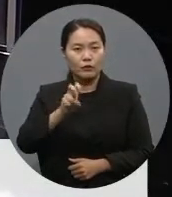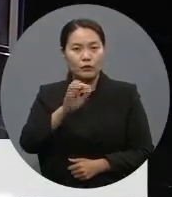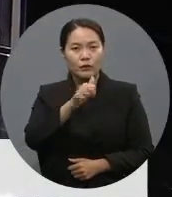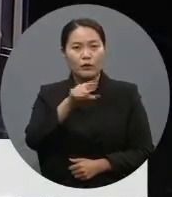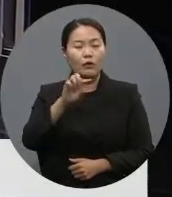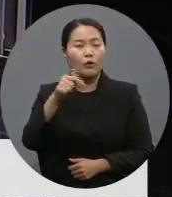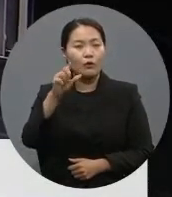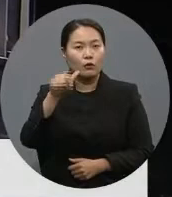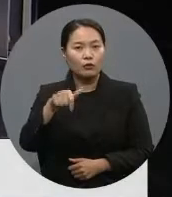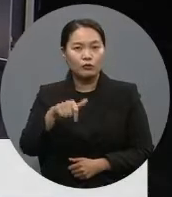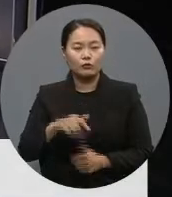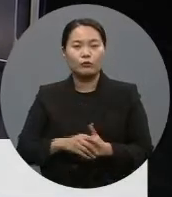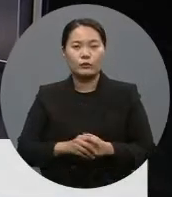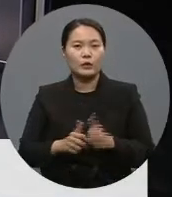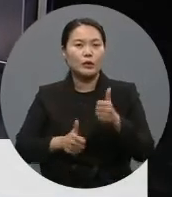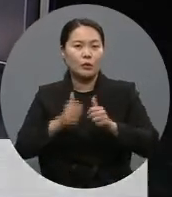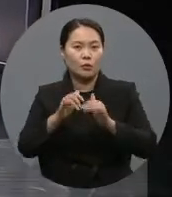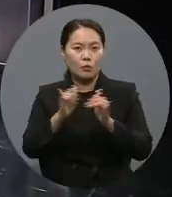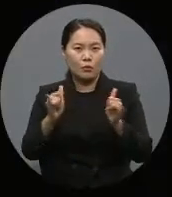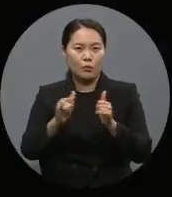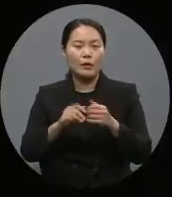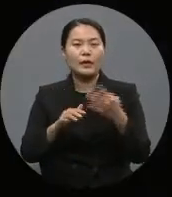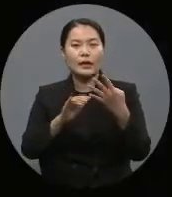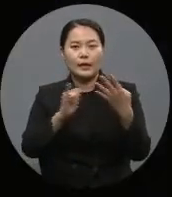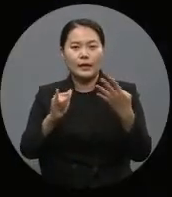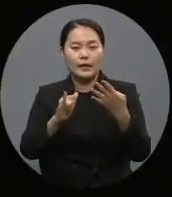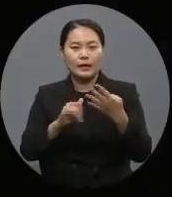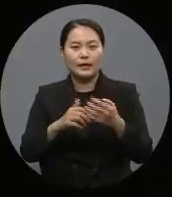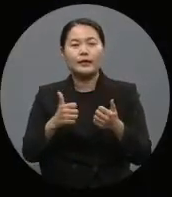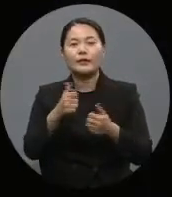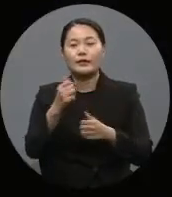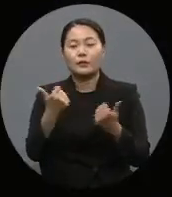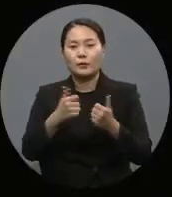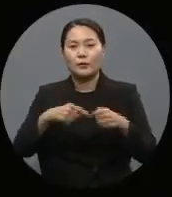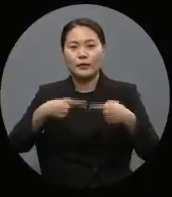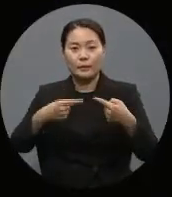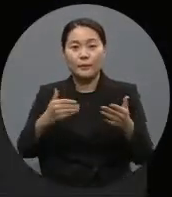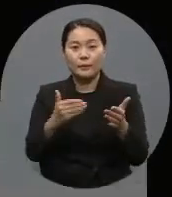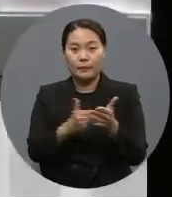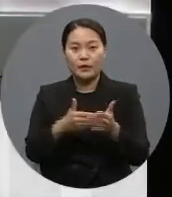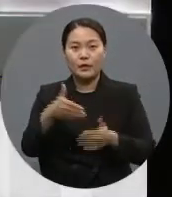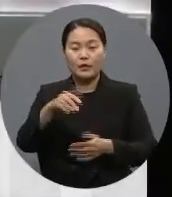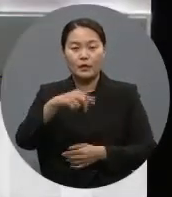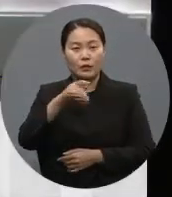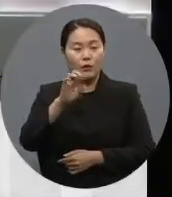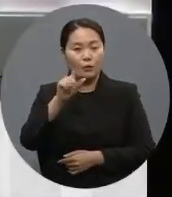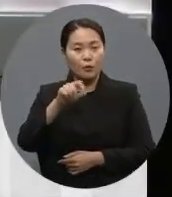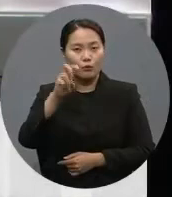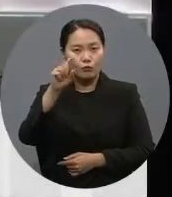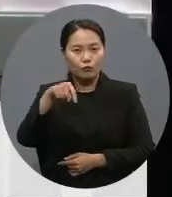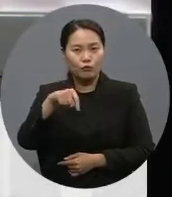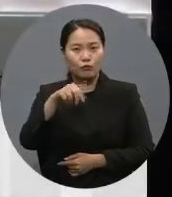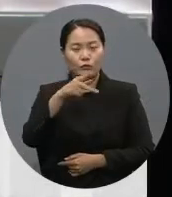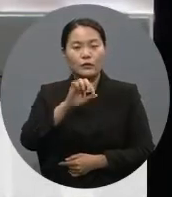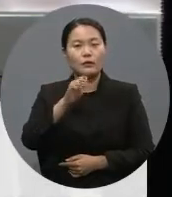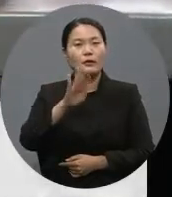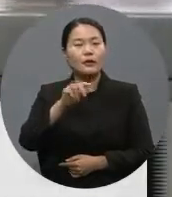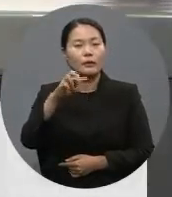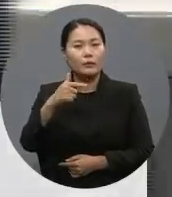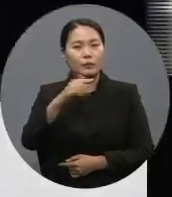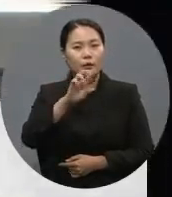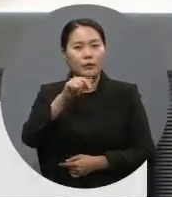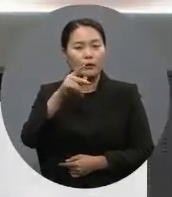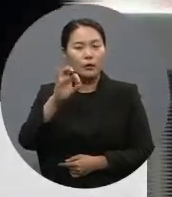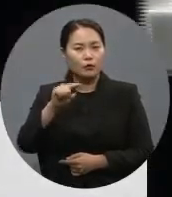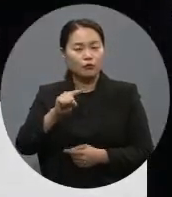허윽 등 당내 경선 도전자 4명이 tv 토론회에 참석해 찜한 서 범수 현역 의원과 정 갑 은 방 매우